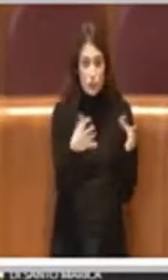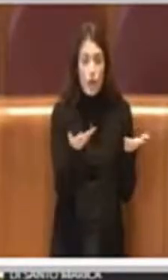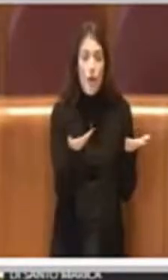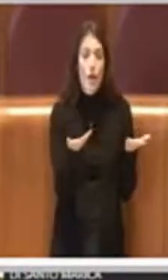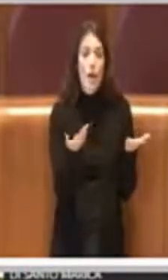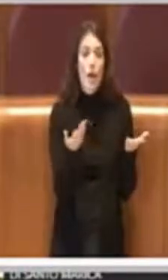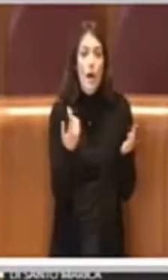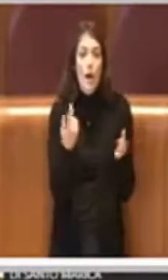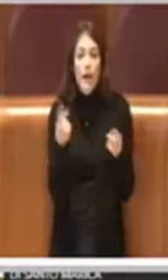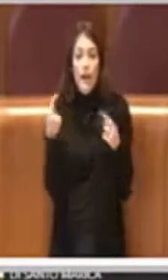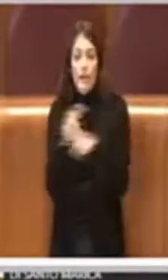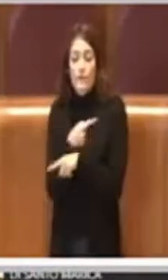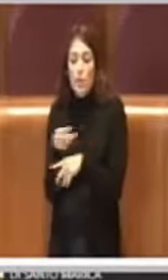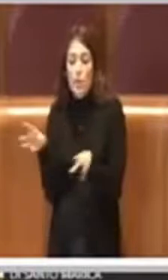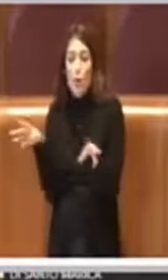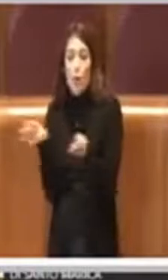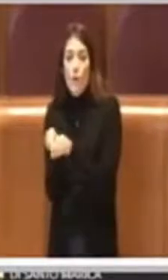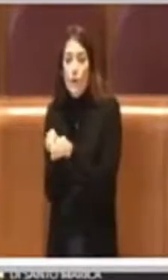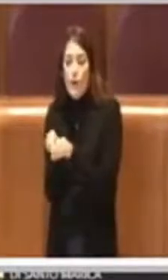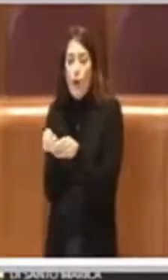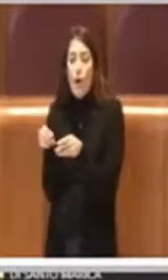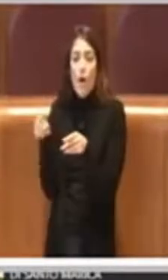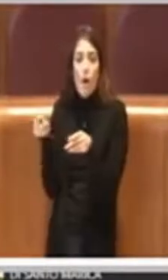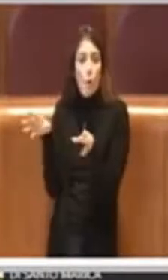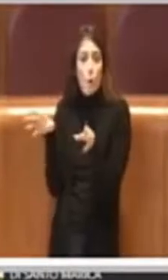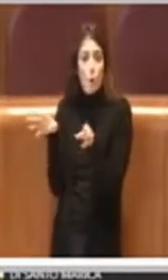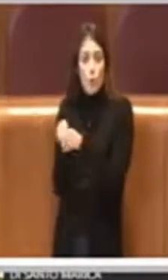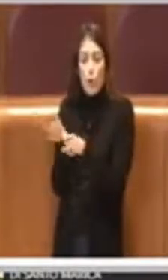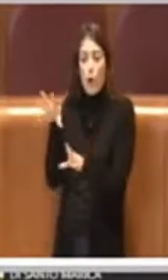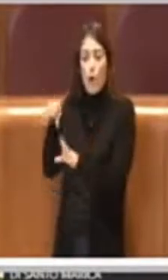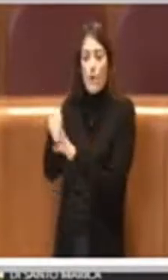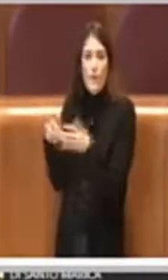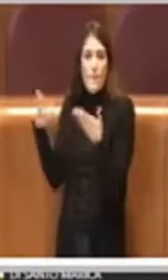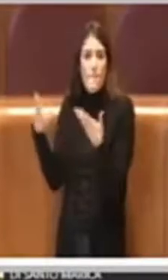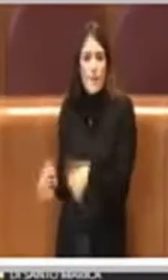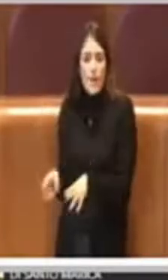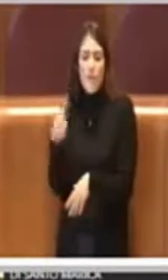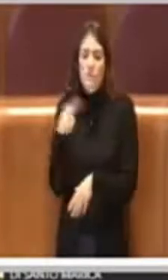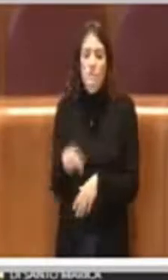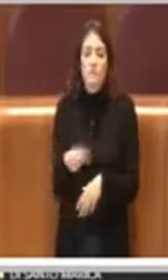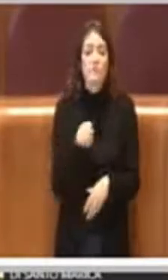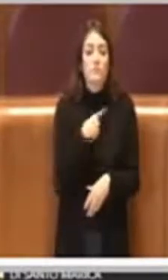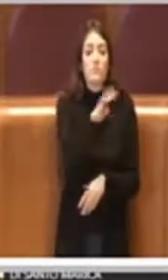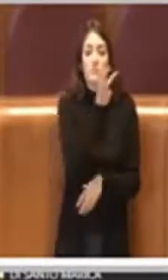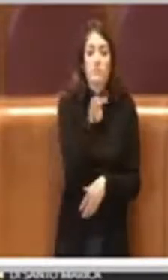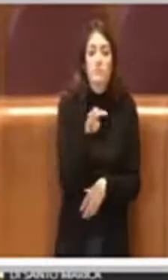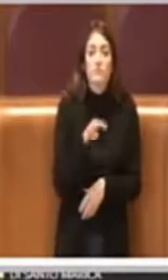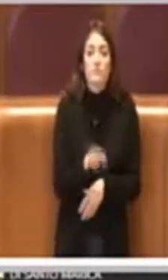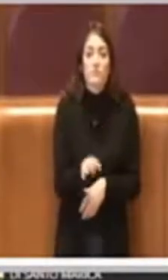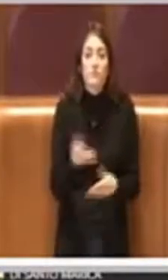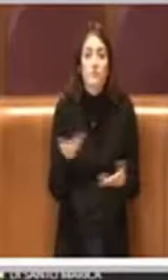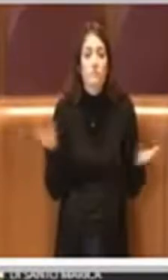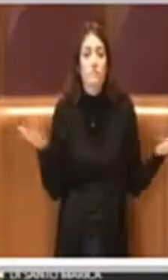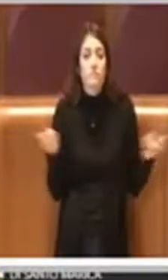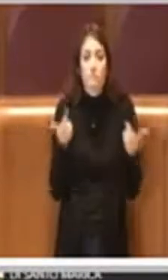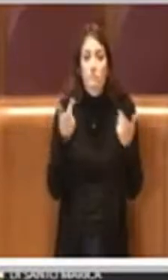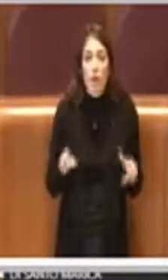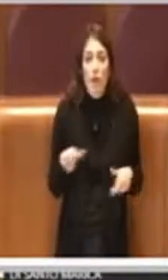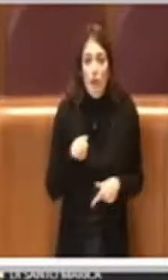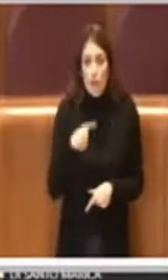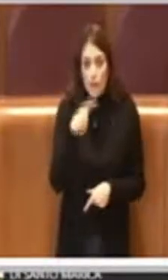delibere di giunta ne coinvolgono molti meno. Questo è un interrogativo che lascio ai costeri, insomma, è un fatto un